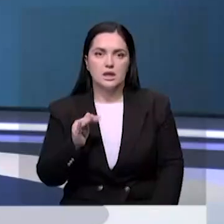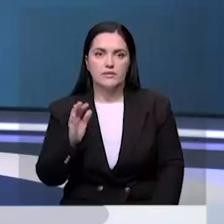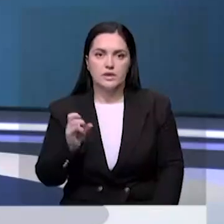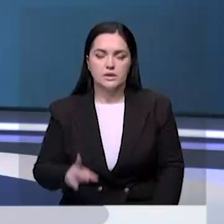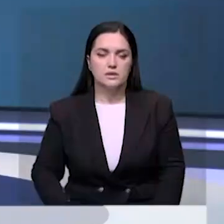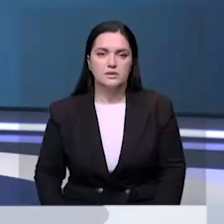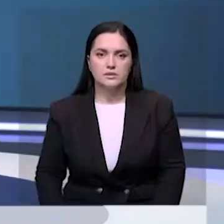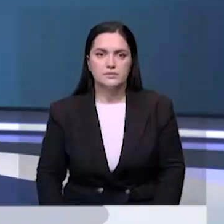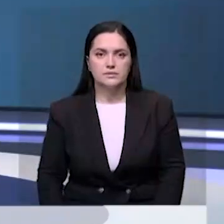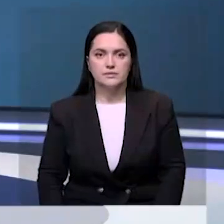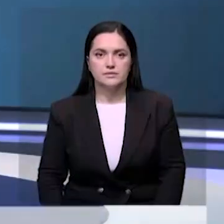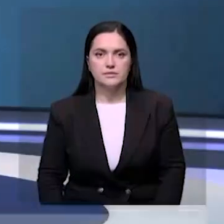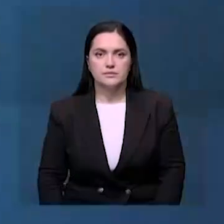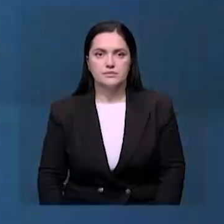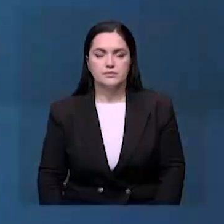здравоохранения Ливана.